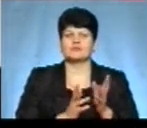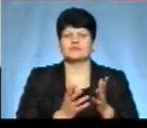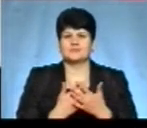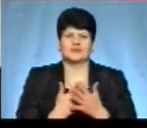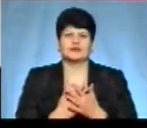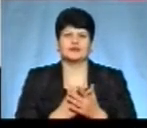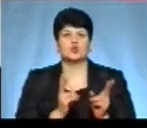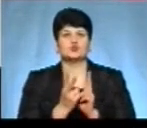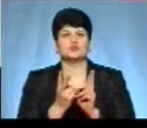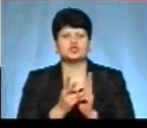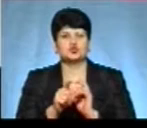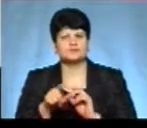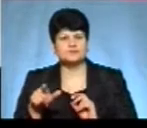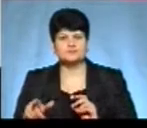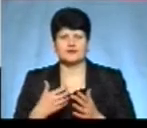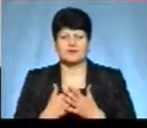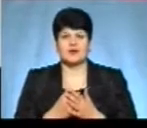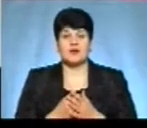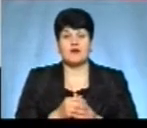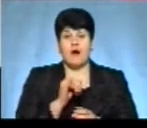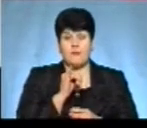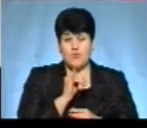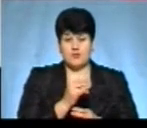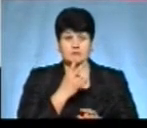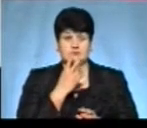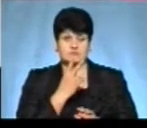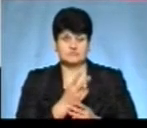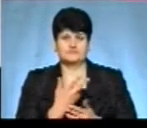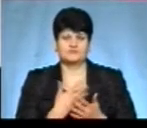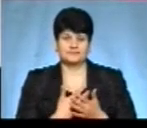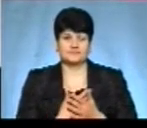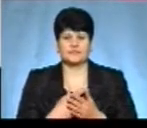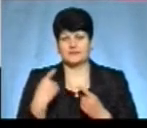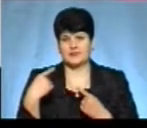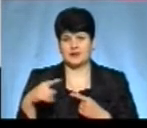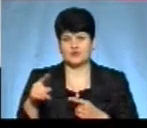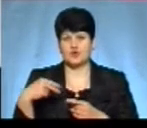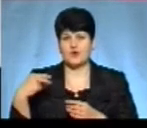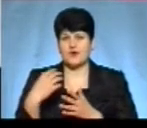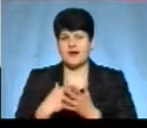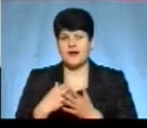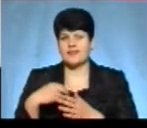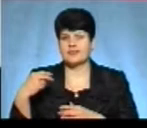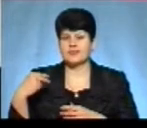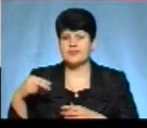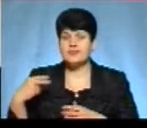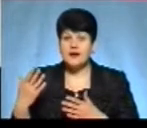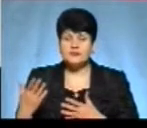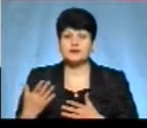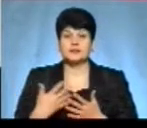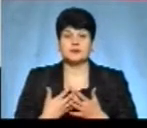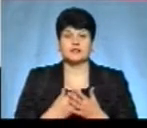зустрічі з виборцями. І інколи в негативному світлі висвітлюють інформацію про тих чи інших кандидатів, які є,